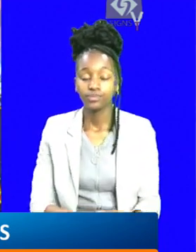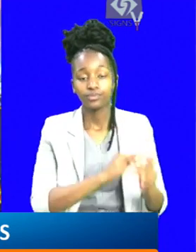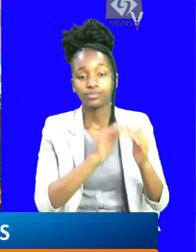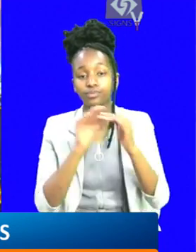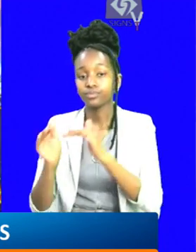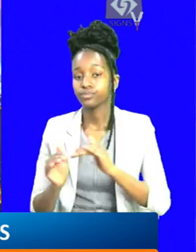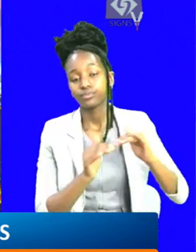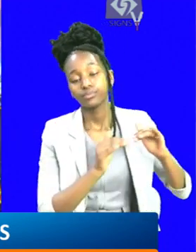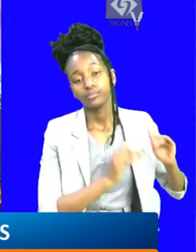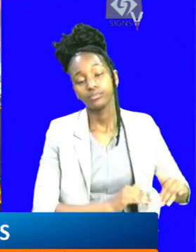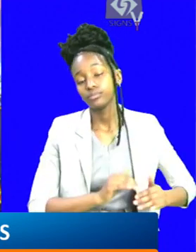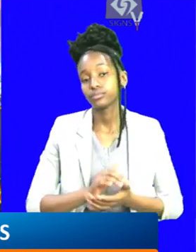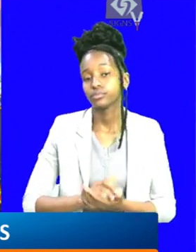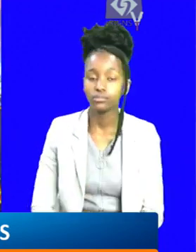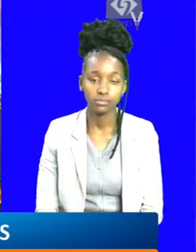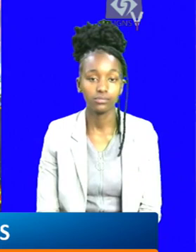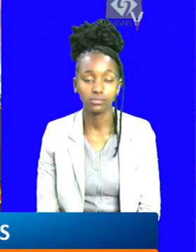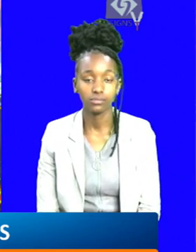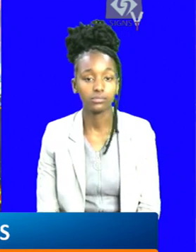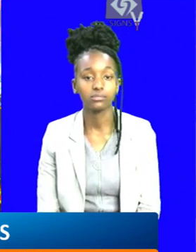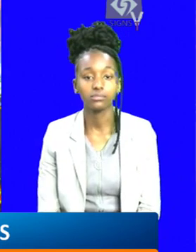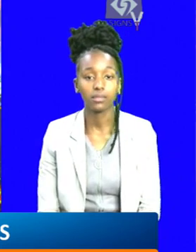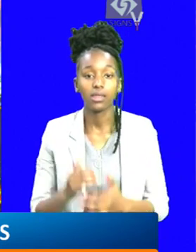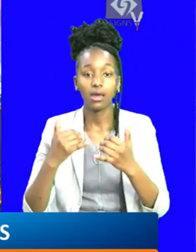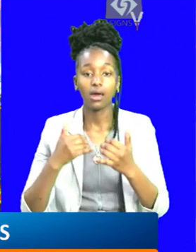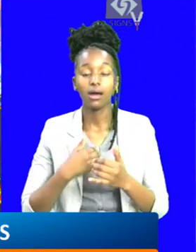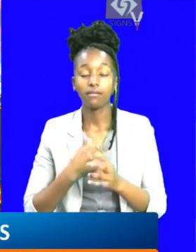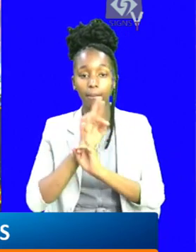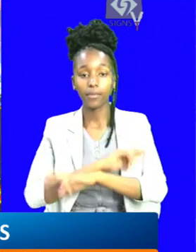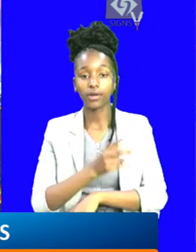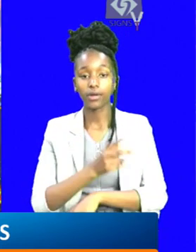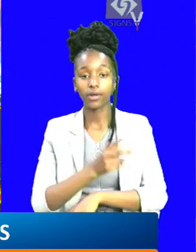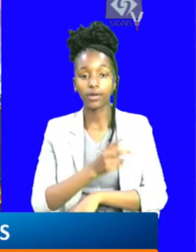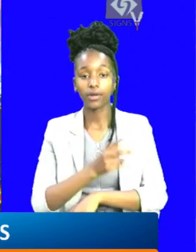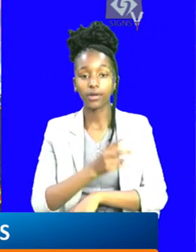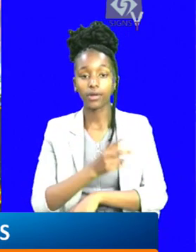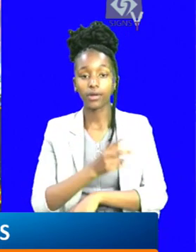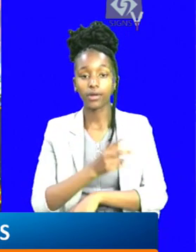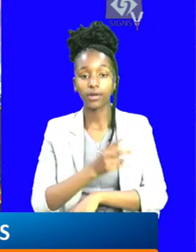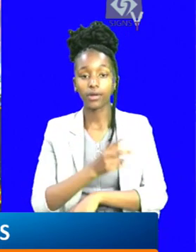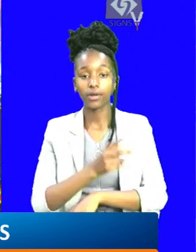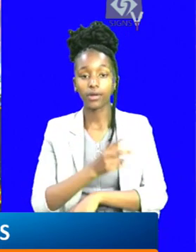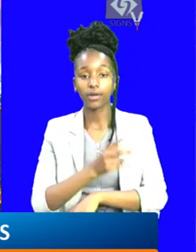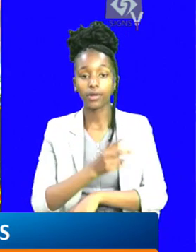sababu tumeweza kusikizwa na kupatiwa muda wa majadiliano ili pia yale